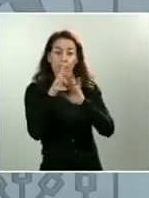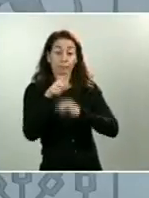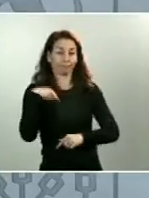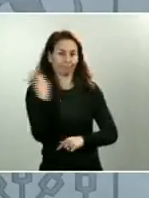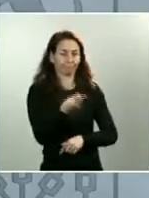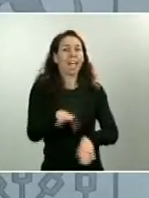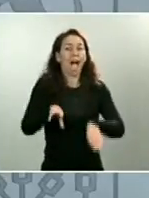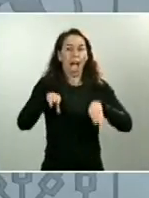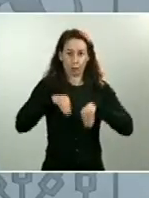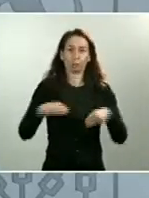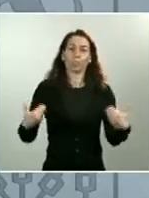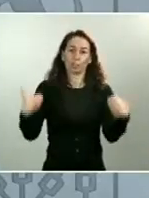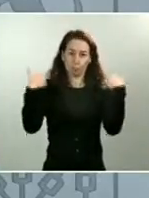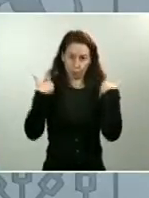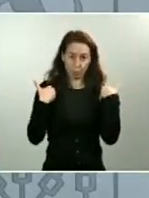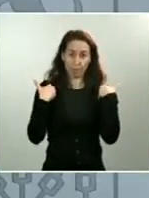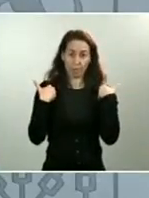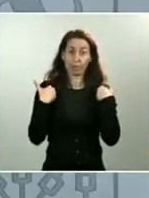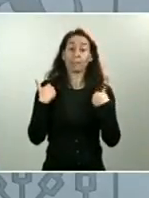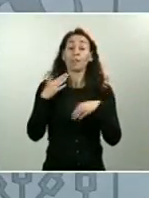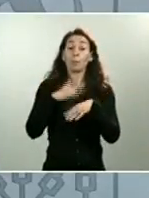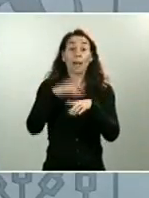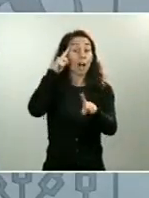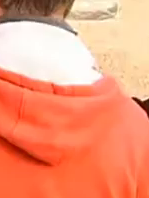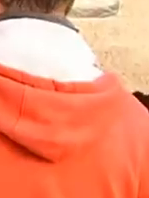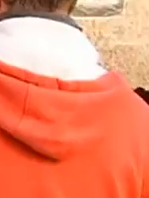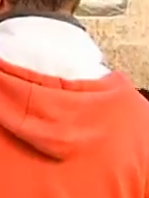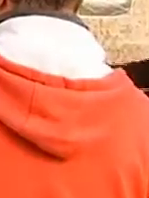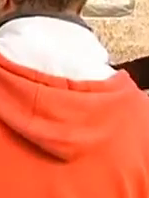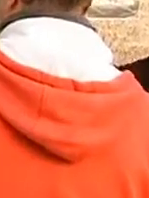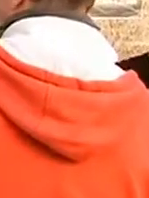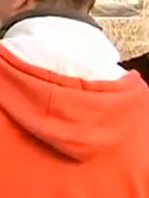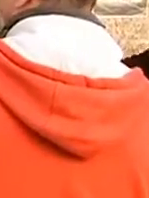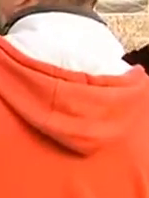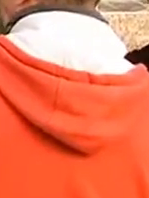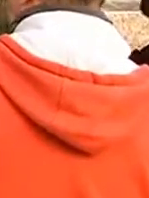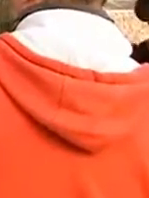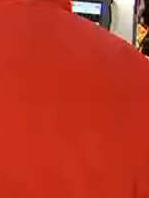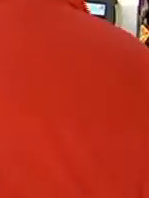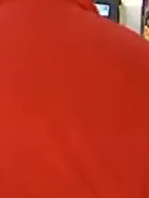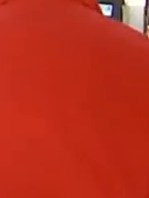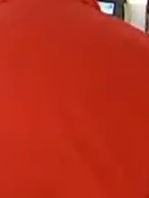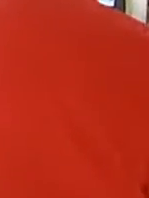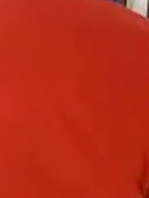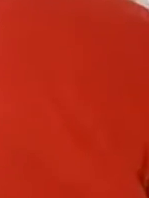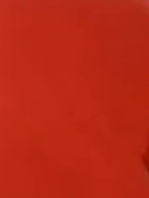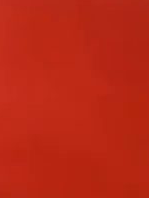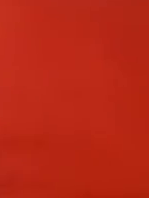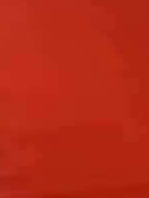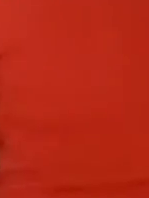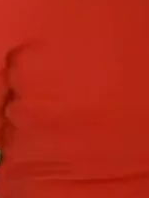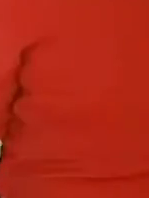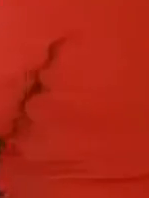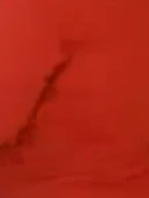los comportamientos individuales de riesgo sean los mínimos posibles. També s'ha referit a la mesura de permetre sortir als infants i la